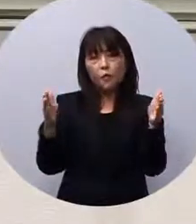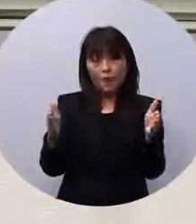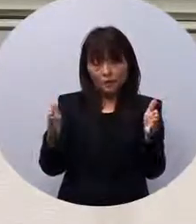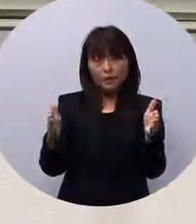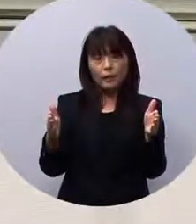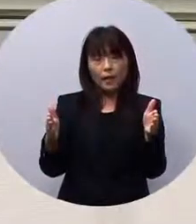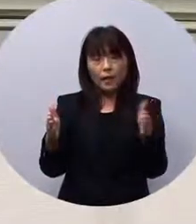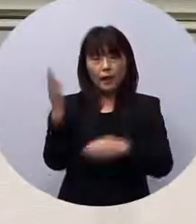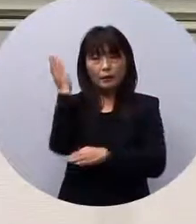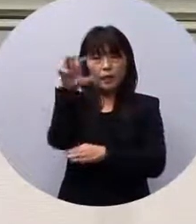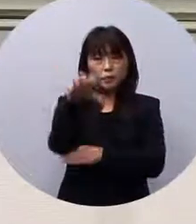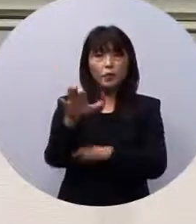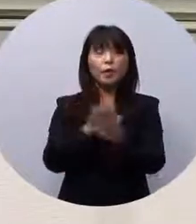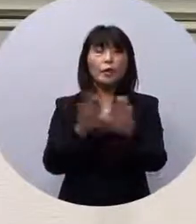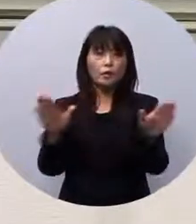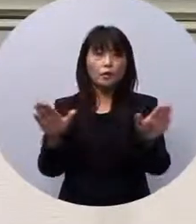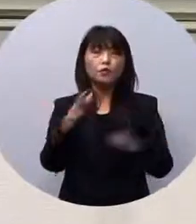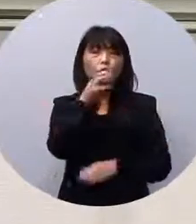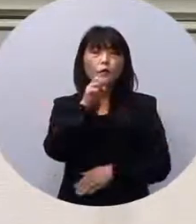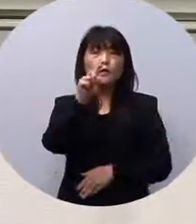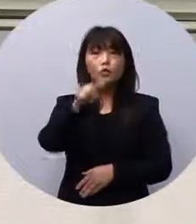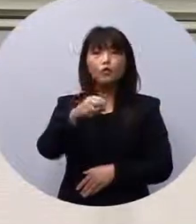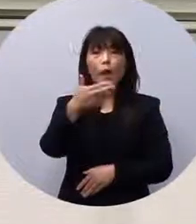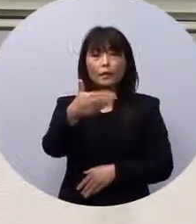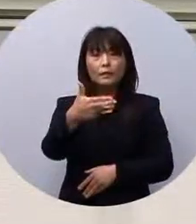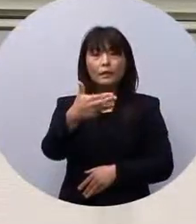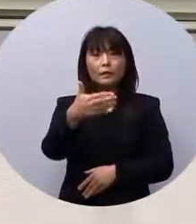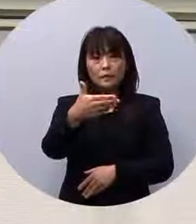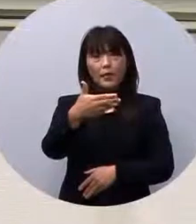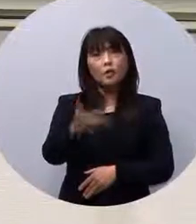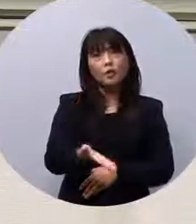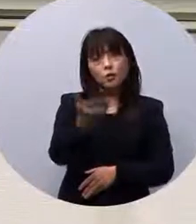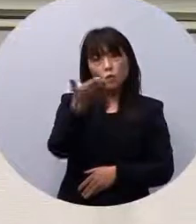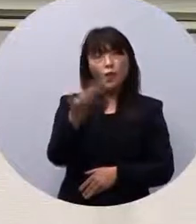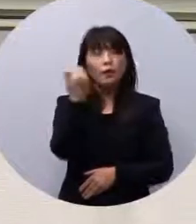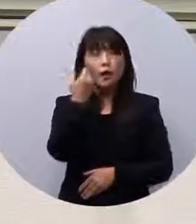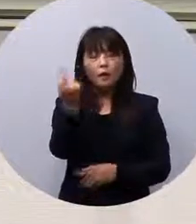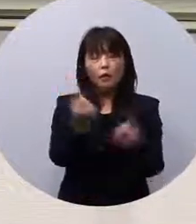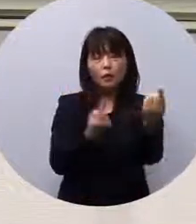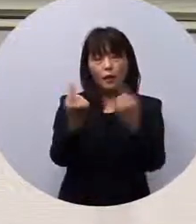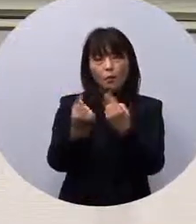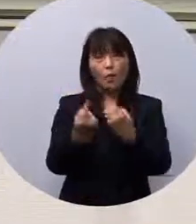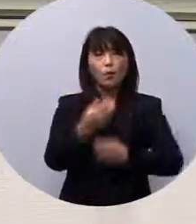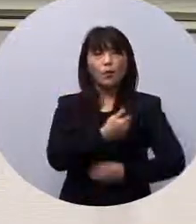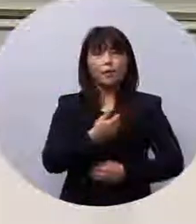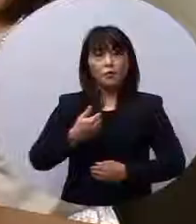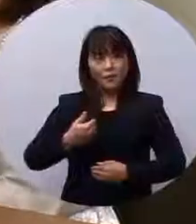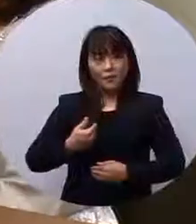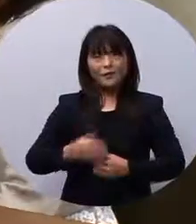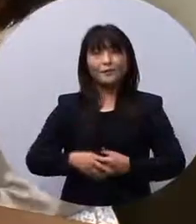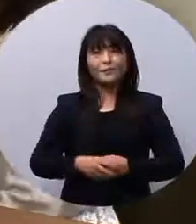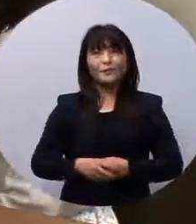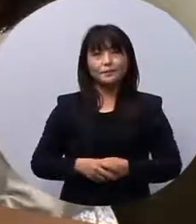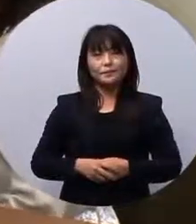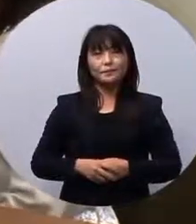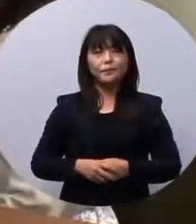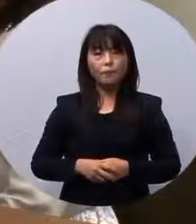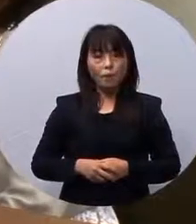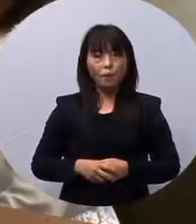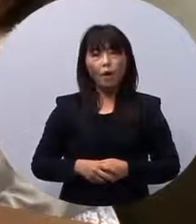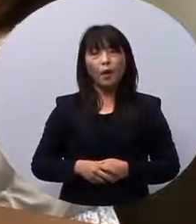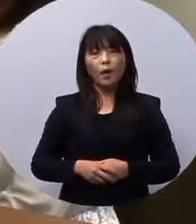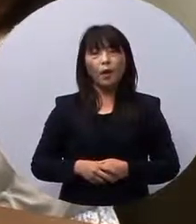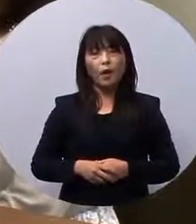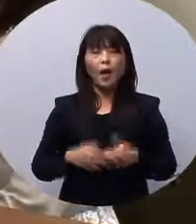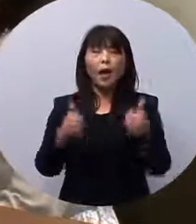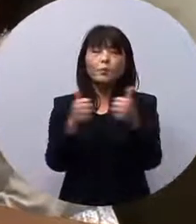で開催をいたします。18歳以上の方でしたらどなたでも参加できるようになっております。 ではいいね藤沢